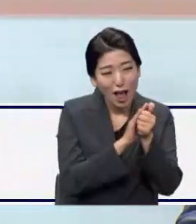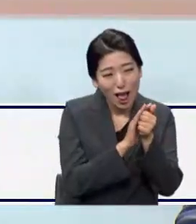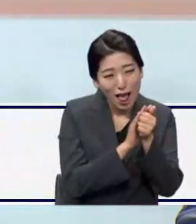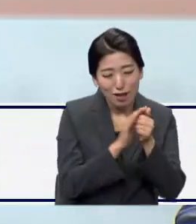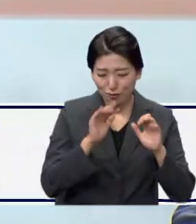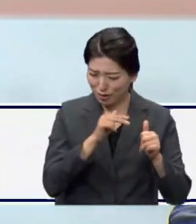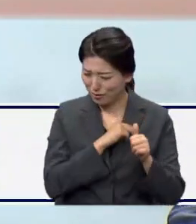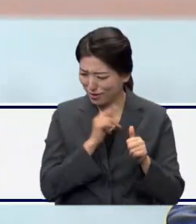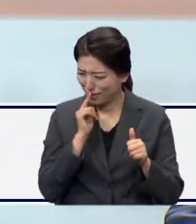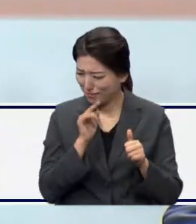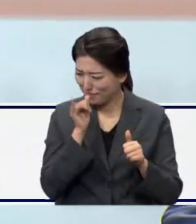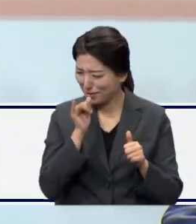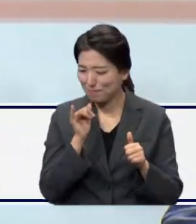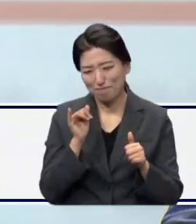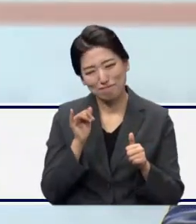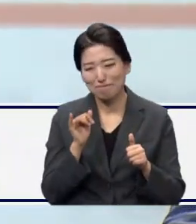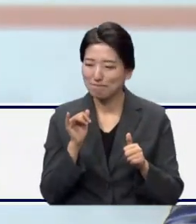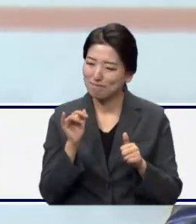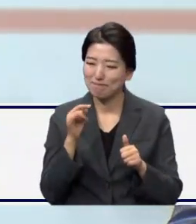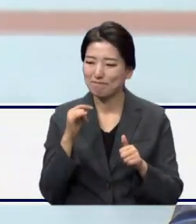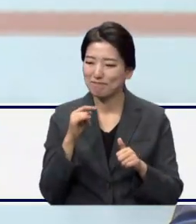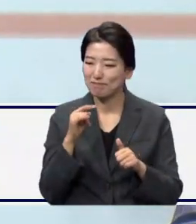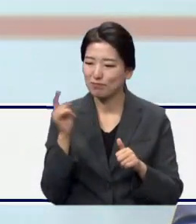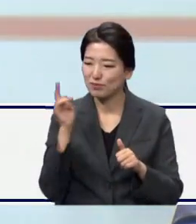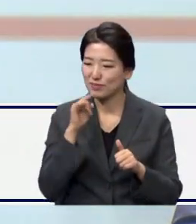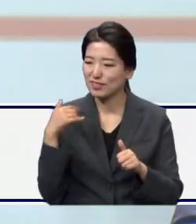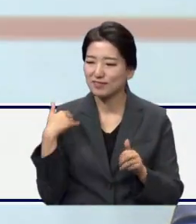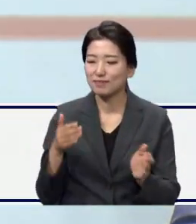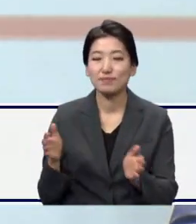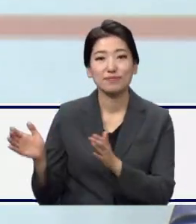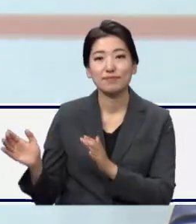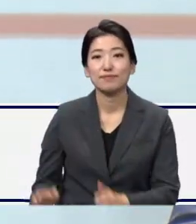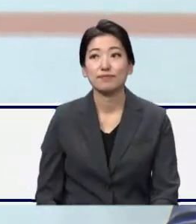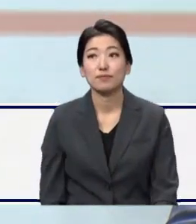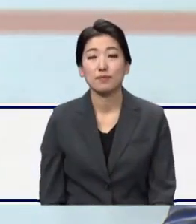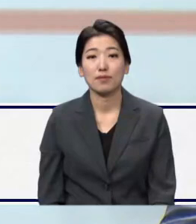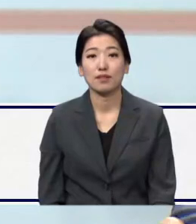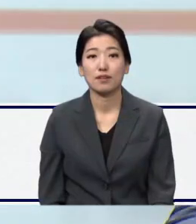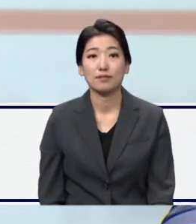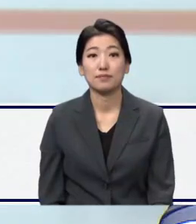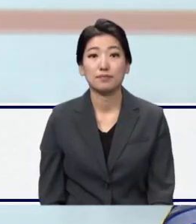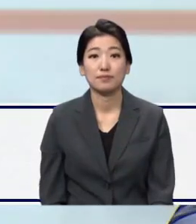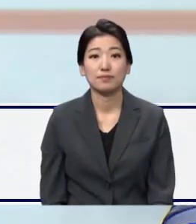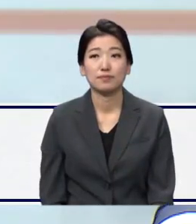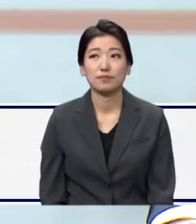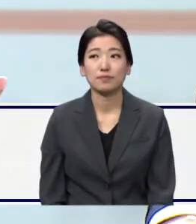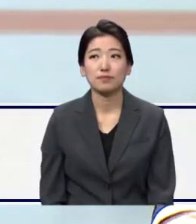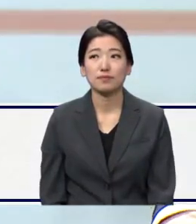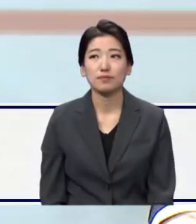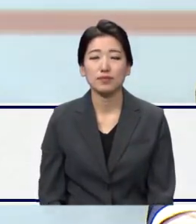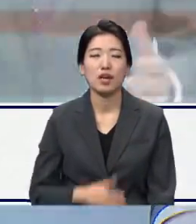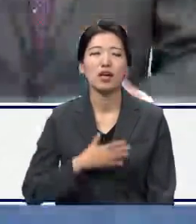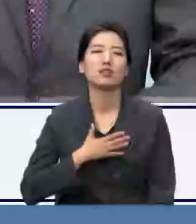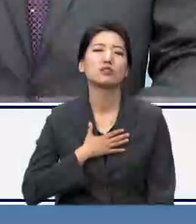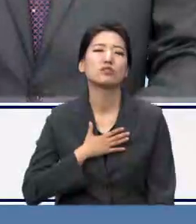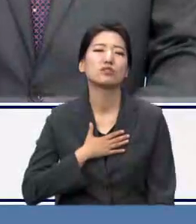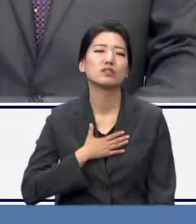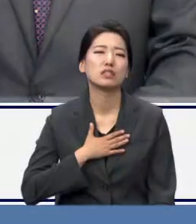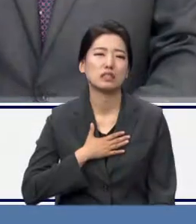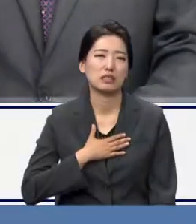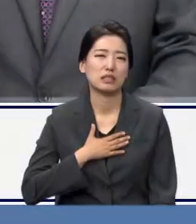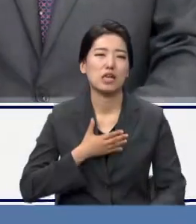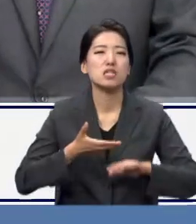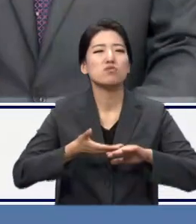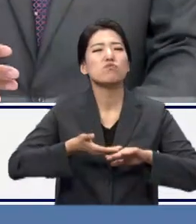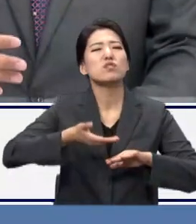모르겠고요 일단은 기본적으로 우리가 우위에 있다고 생각하고 북한 을 좀 포용해서 뭐 국제 사회로